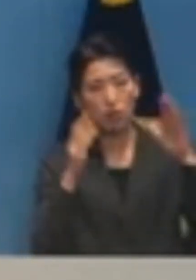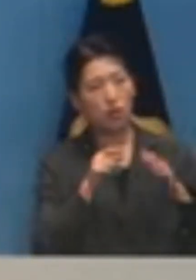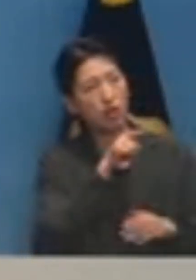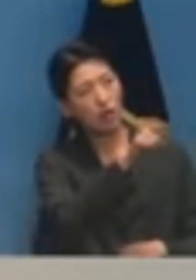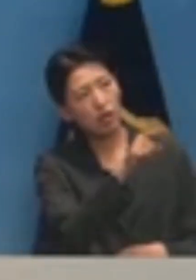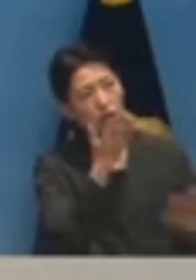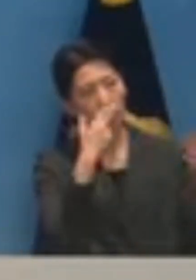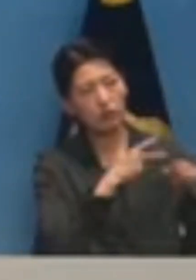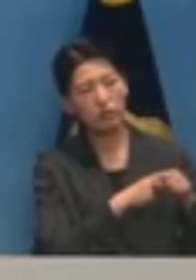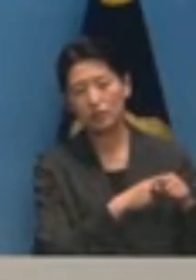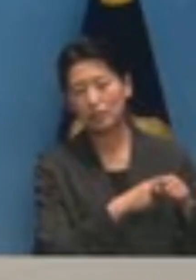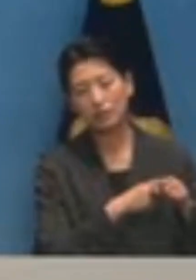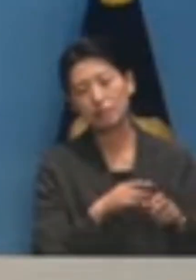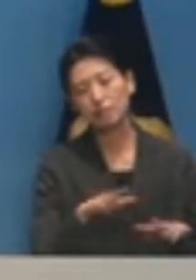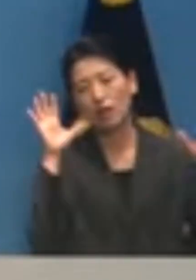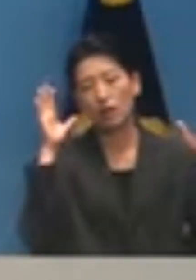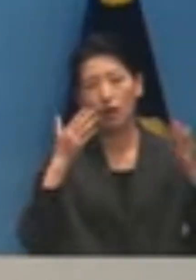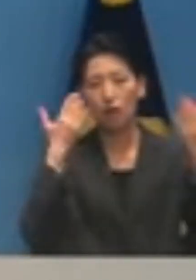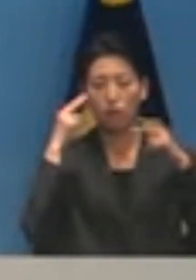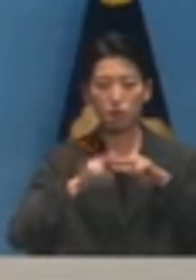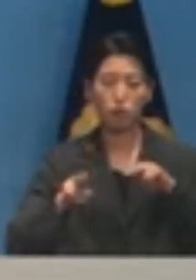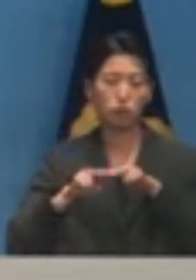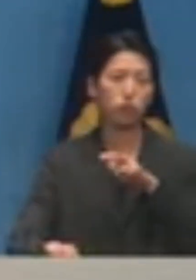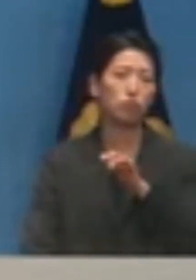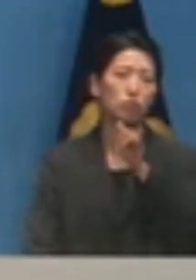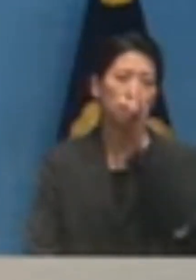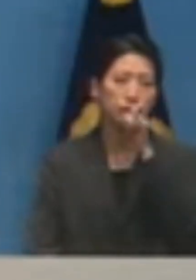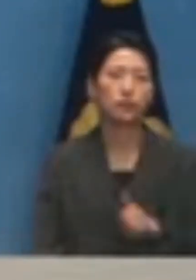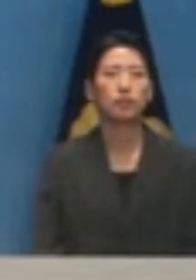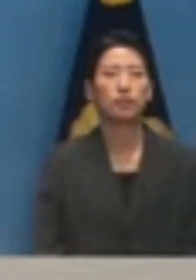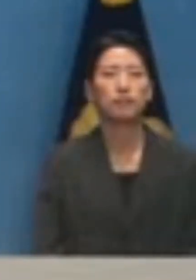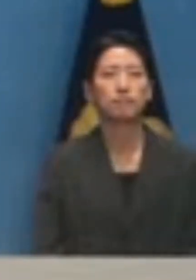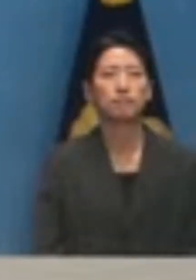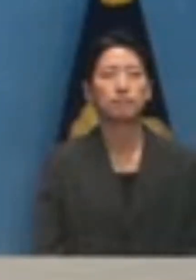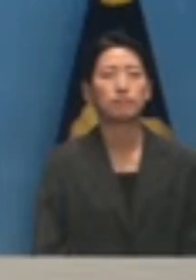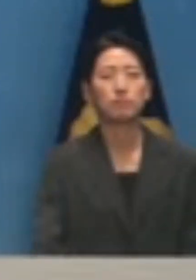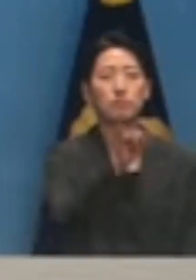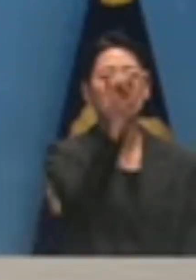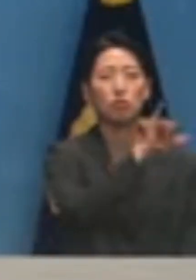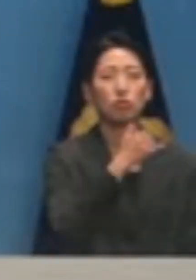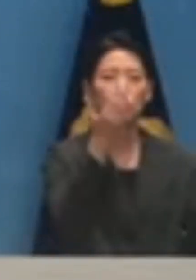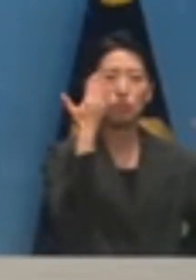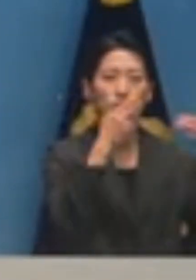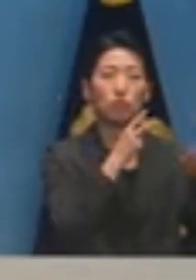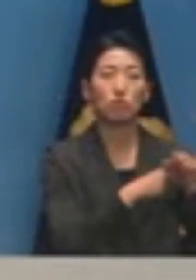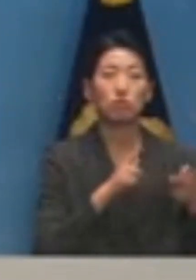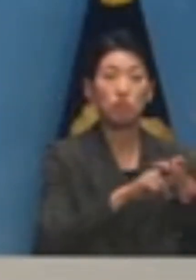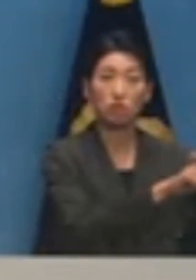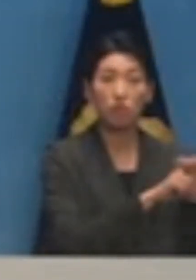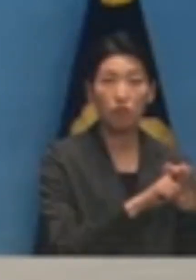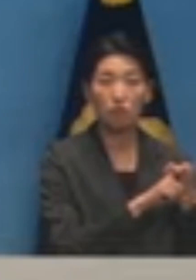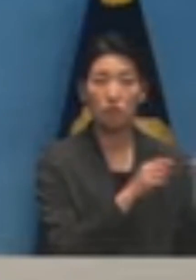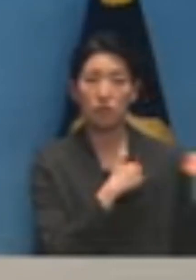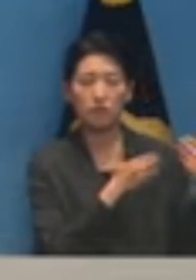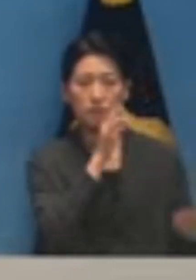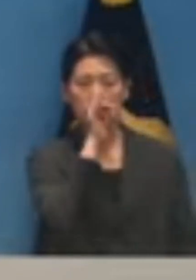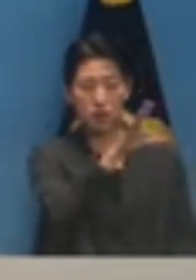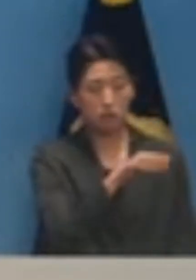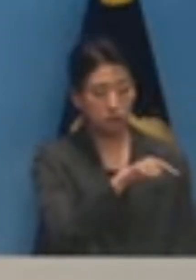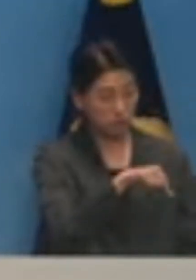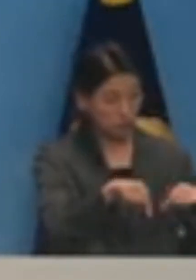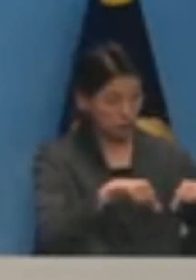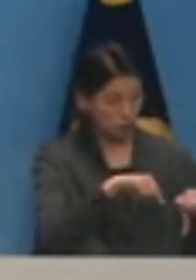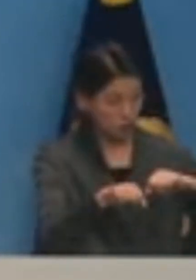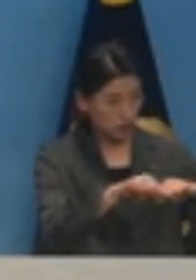참담하기 그지없습니다. 우리는 더 이상 이런 전교조 교사들의 만행을 욕구할 수 없으며 만약 정치활동을 하고